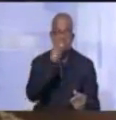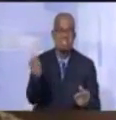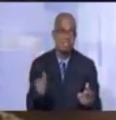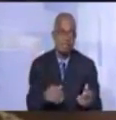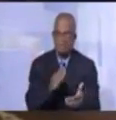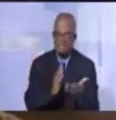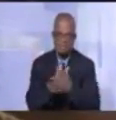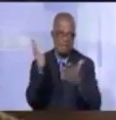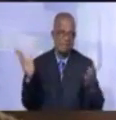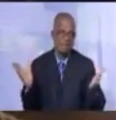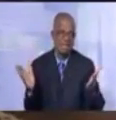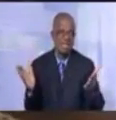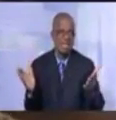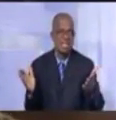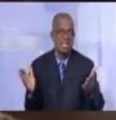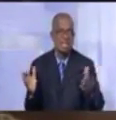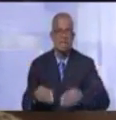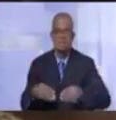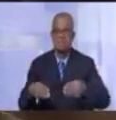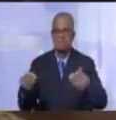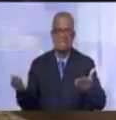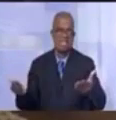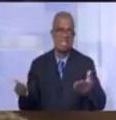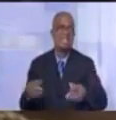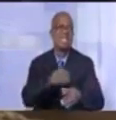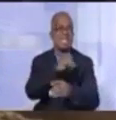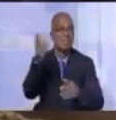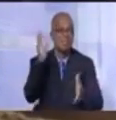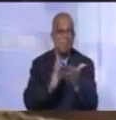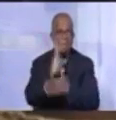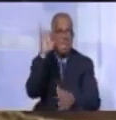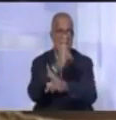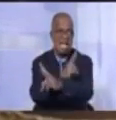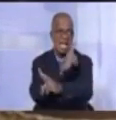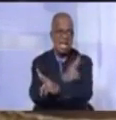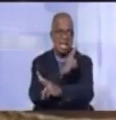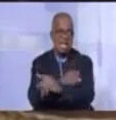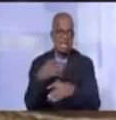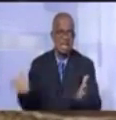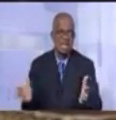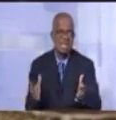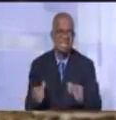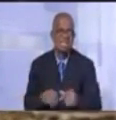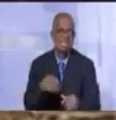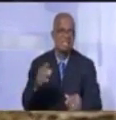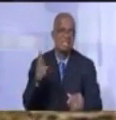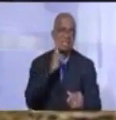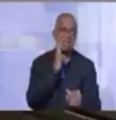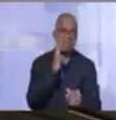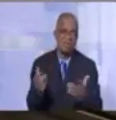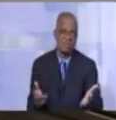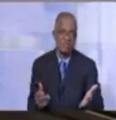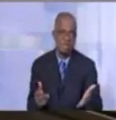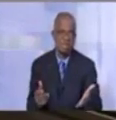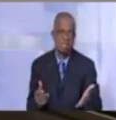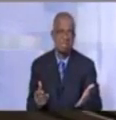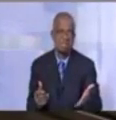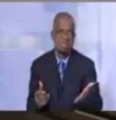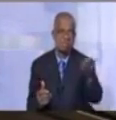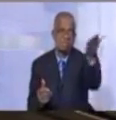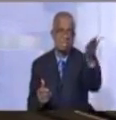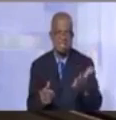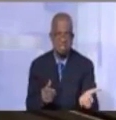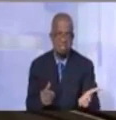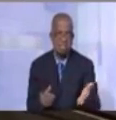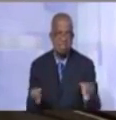vendiez la boisson conservée dans ces conditions-là. Aujourd'hui, on ne va pas fermer votre espace. On